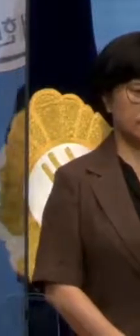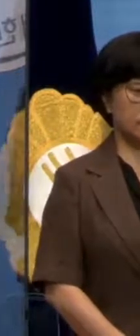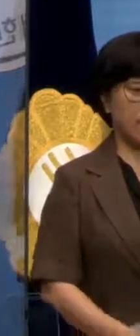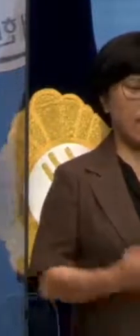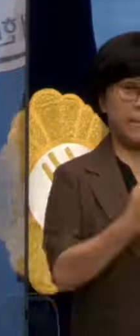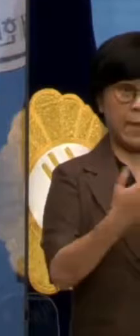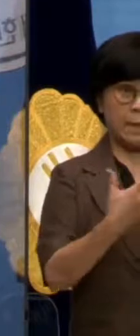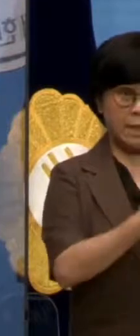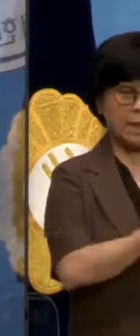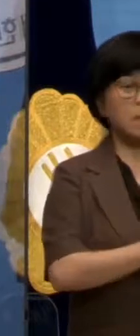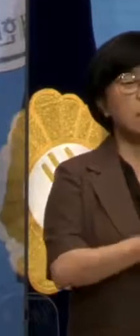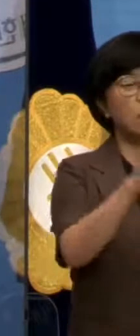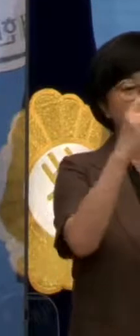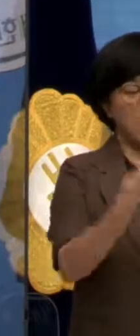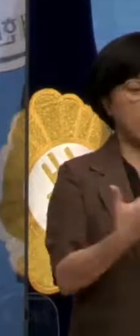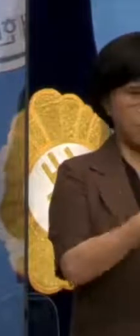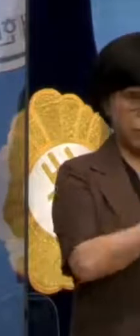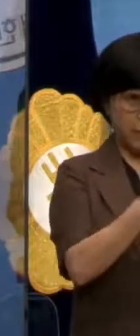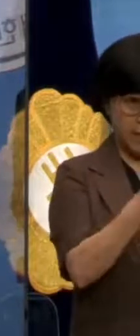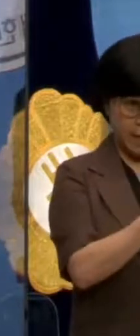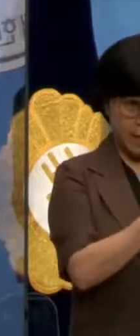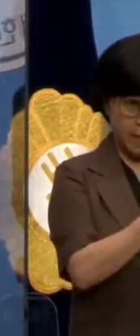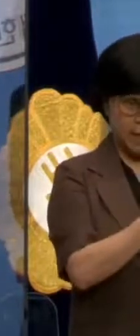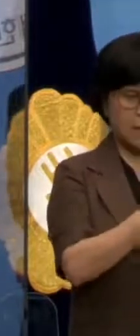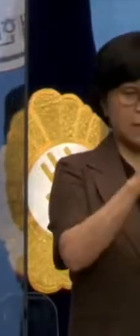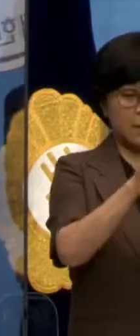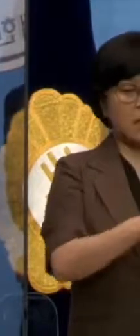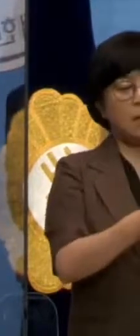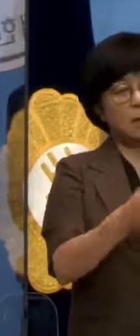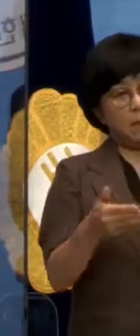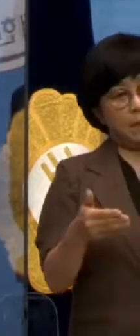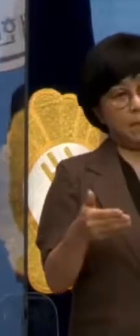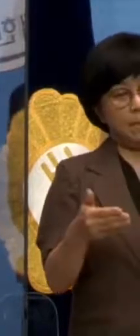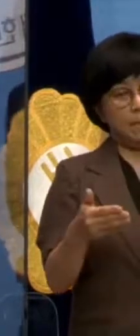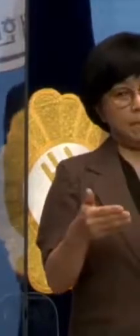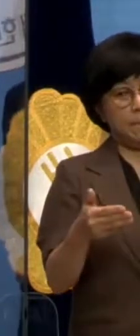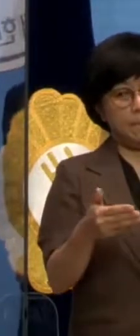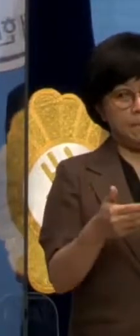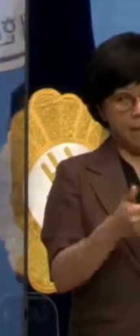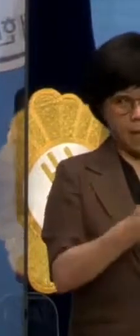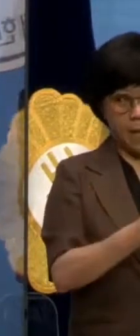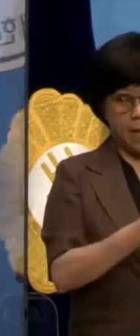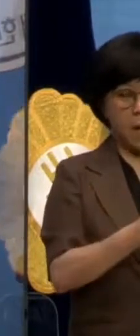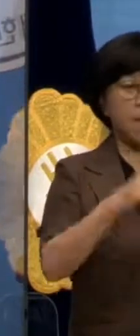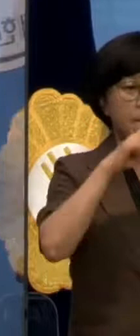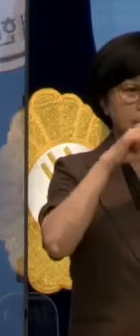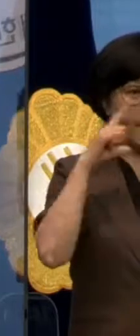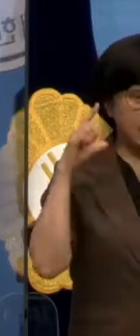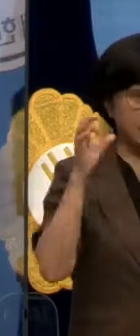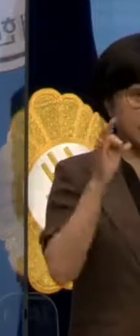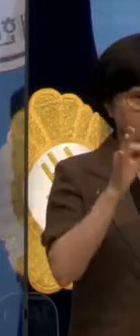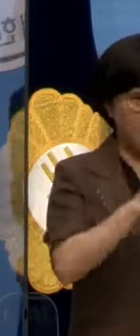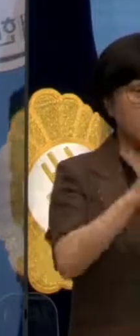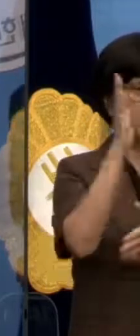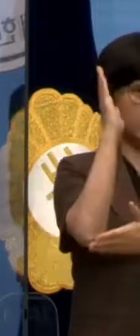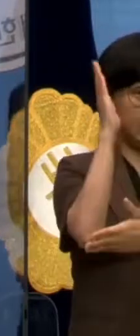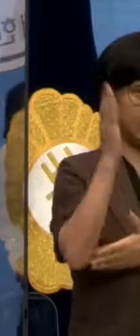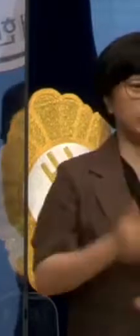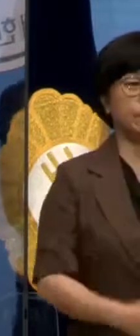백신 2회 접종 후 시간이 많이 흘렀기 때문에 그 마스크를 벗고 말씀을